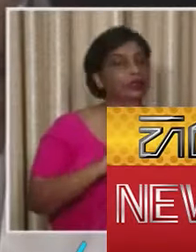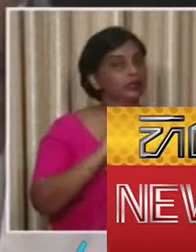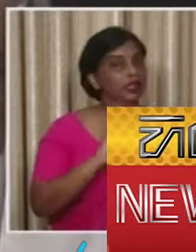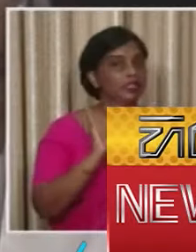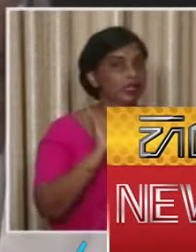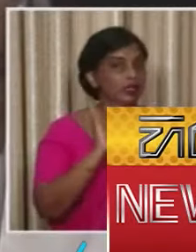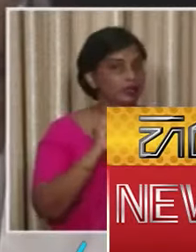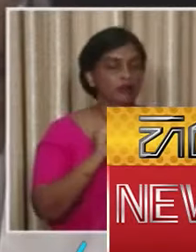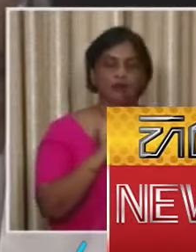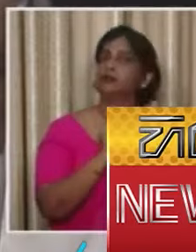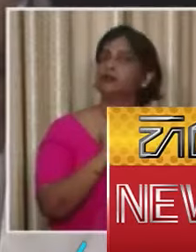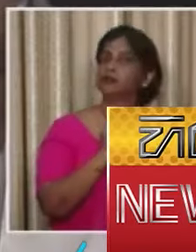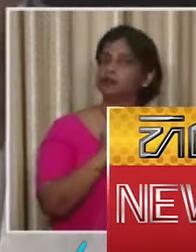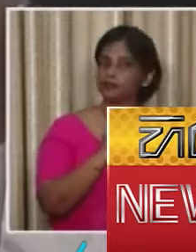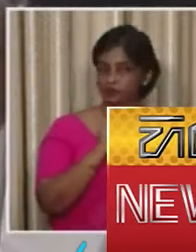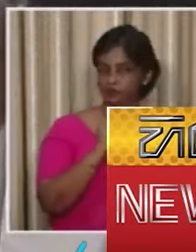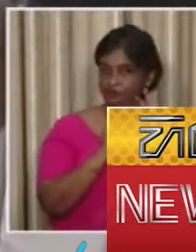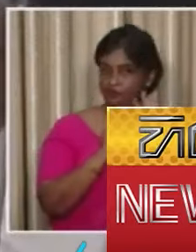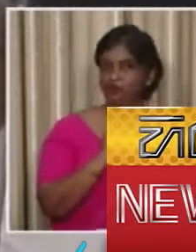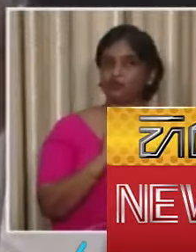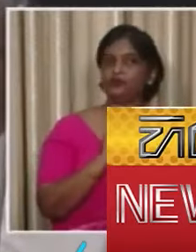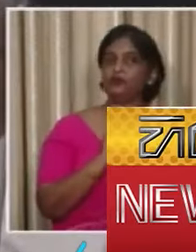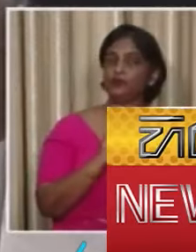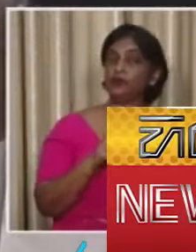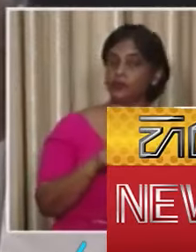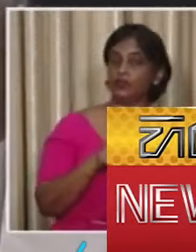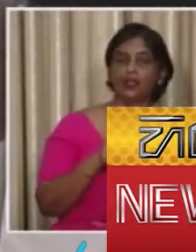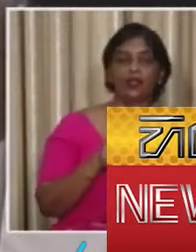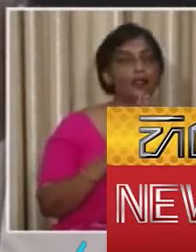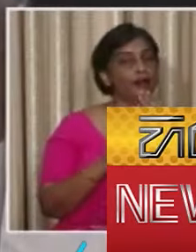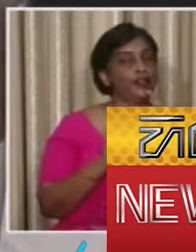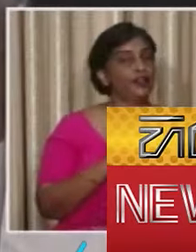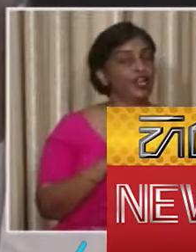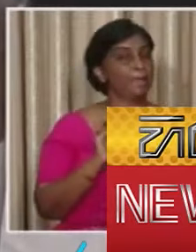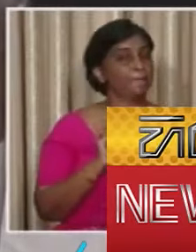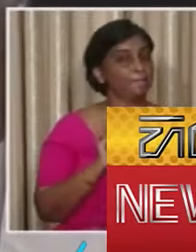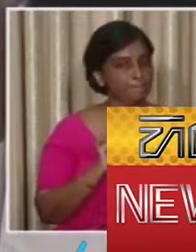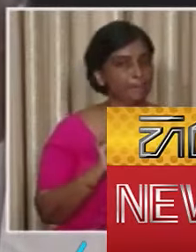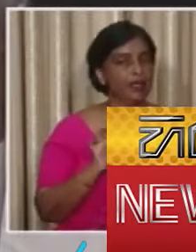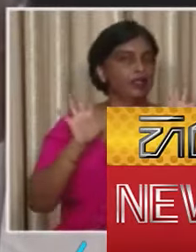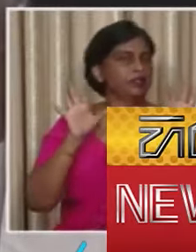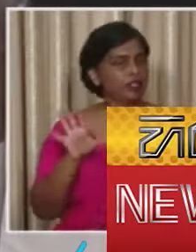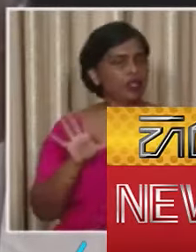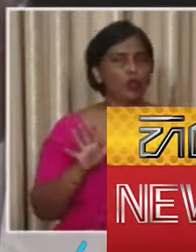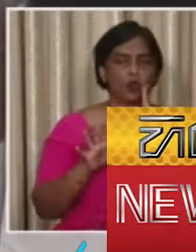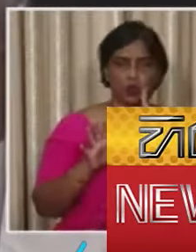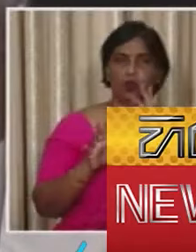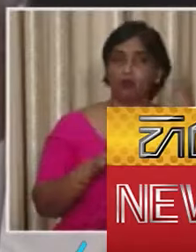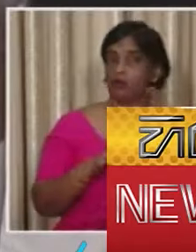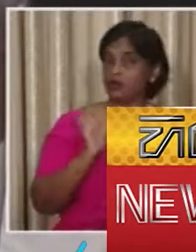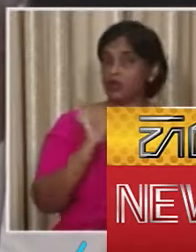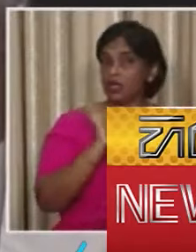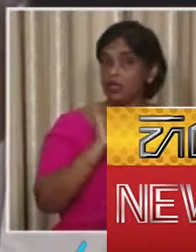ණය ප්‍රතිවගතකරණය කාර්යයන් සිදු කරේ. දැන් අප ඇමරිකානු ඩොලර් බිලියන 10ක් වූ විදේශ ද්වපාක්ෂික